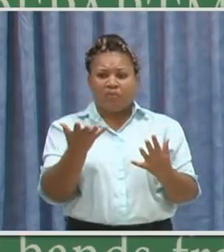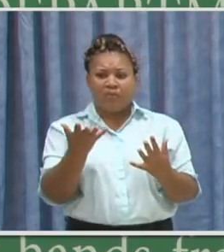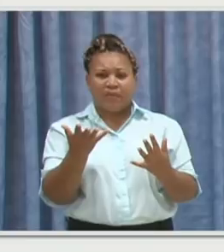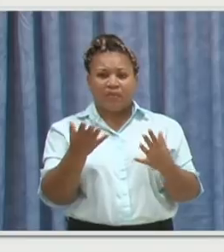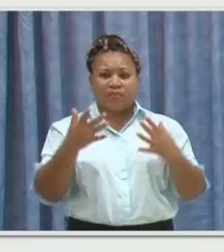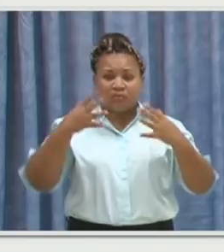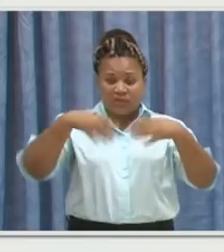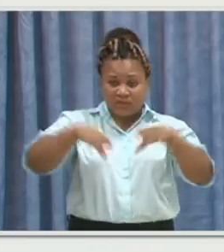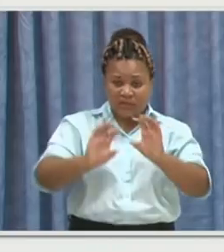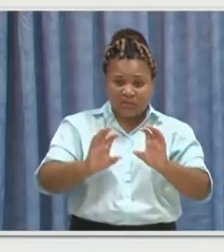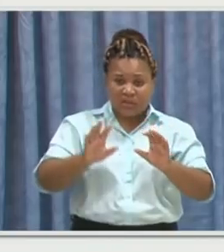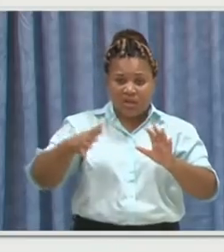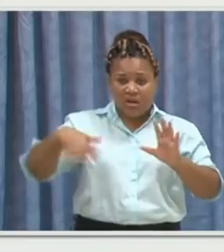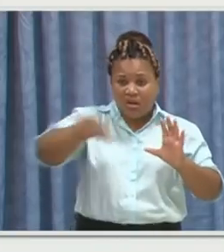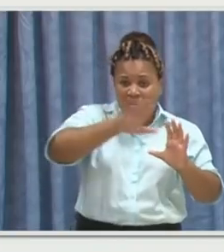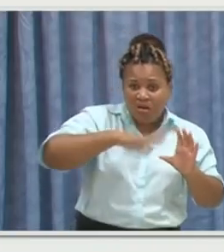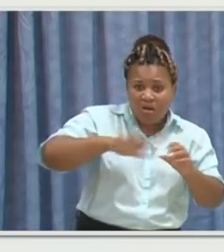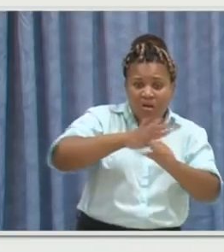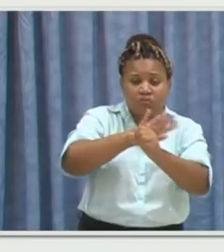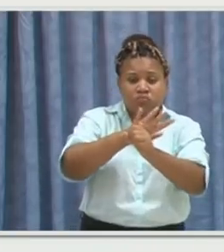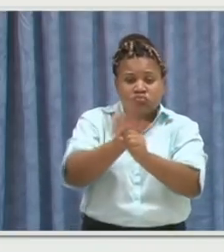On va prendre une question pour Johanna.